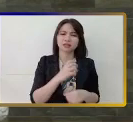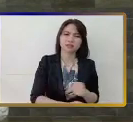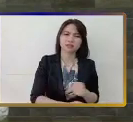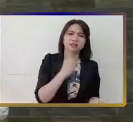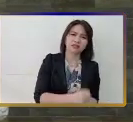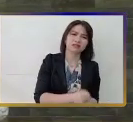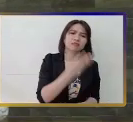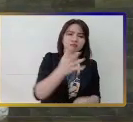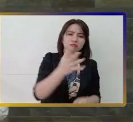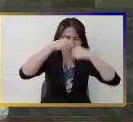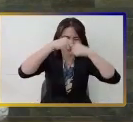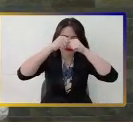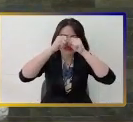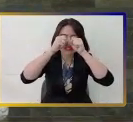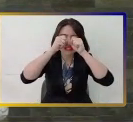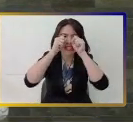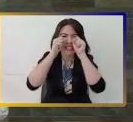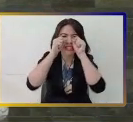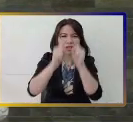nakaraan?